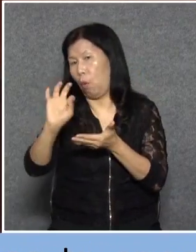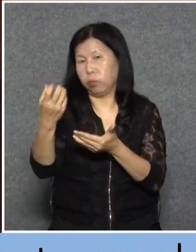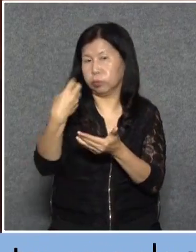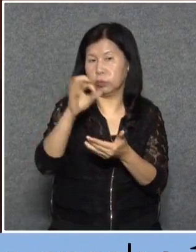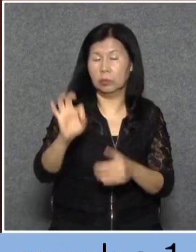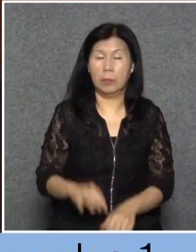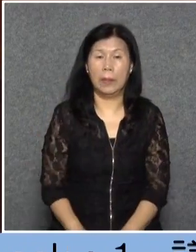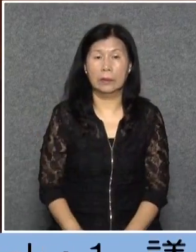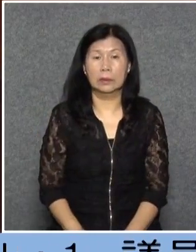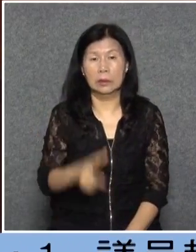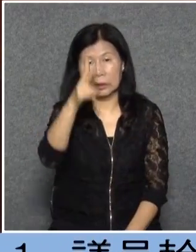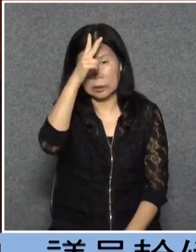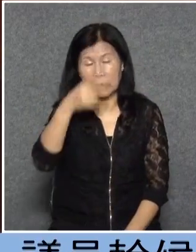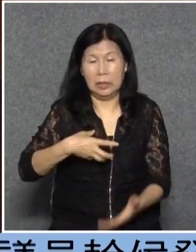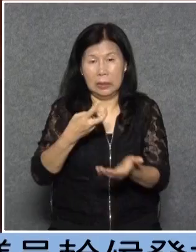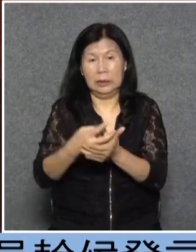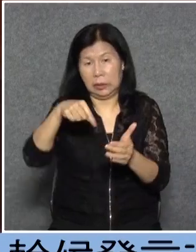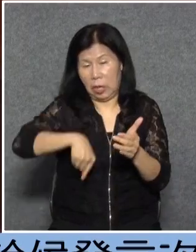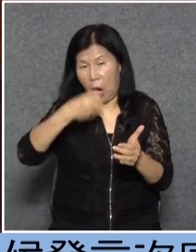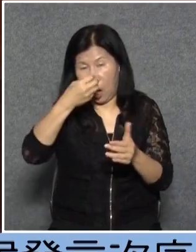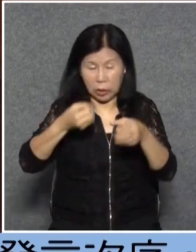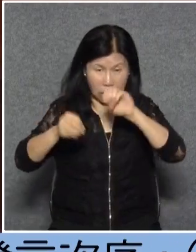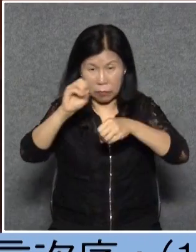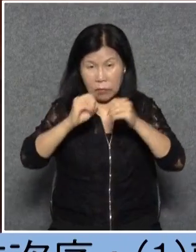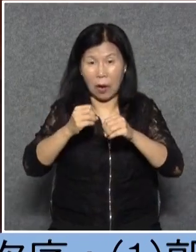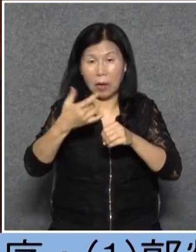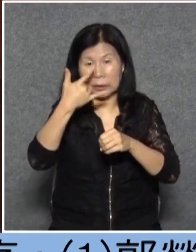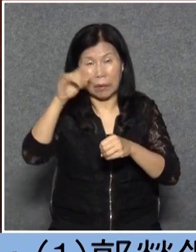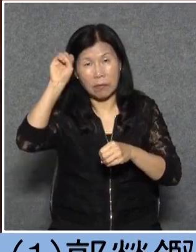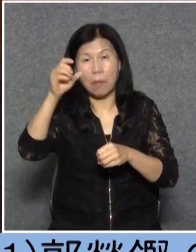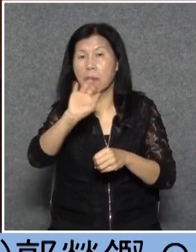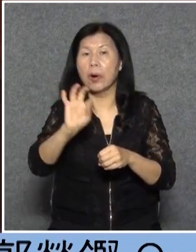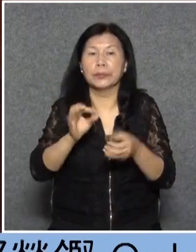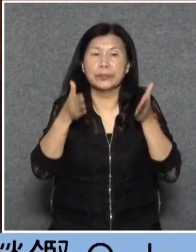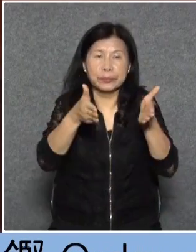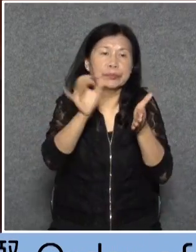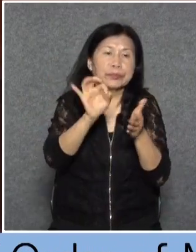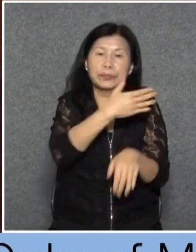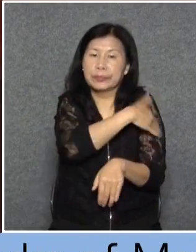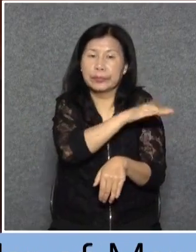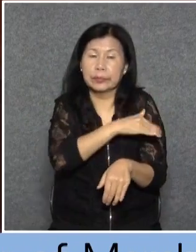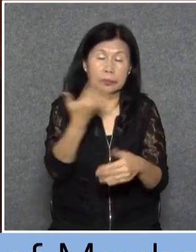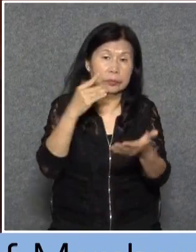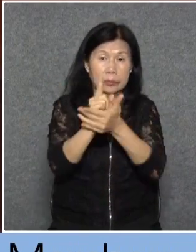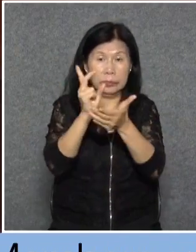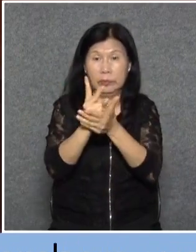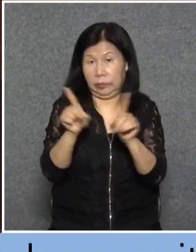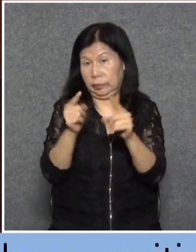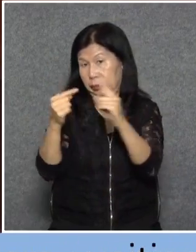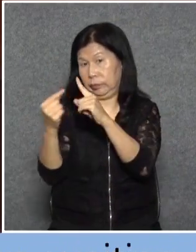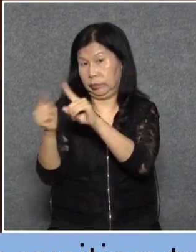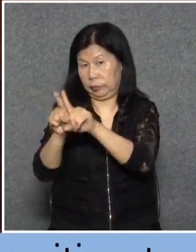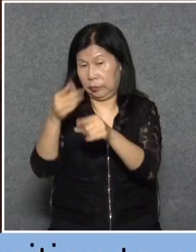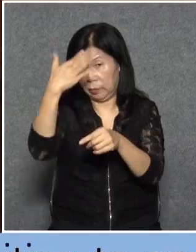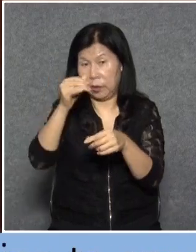政府根本就不會着重本地科技和創意工業的發展，這麼多年來大家都很清楚的，科